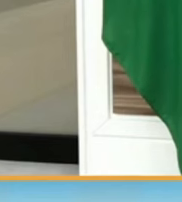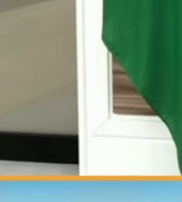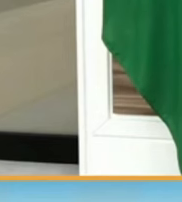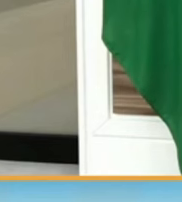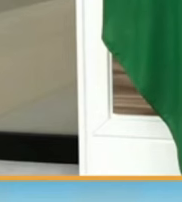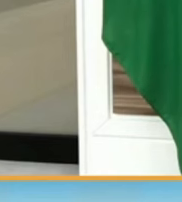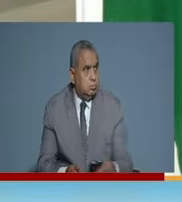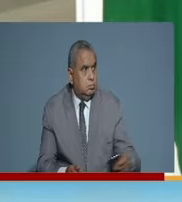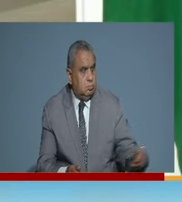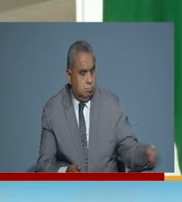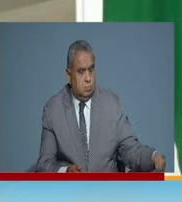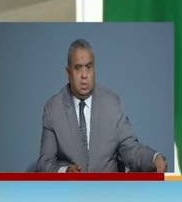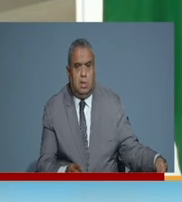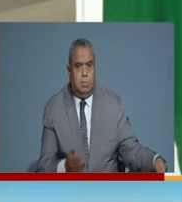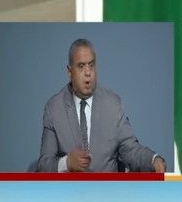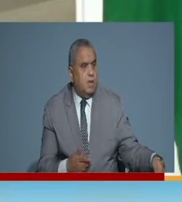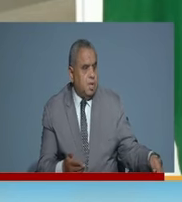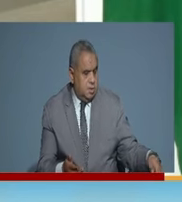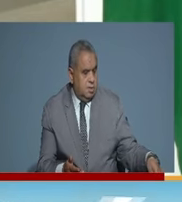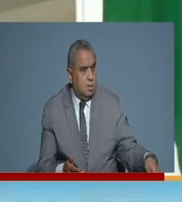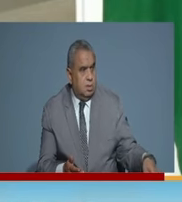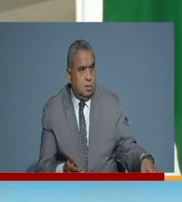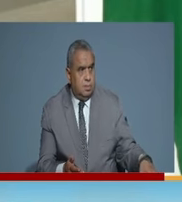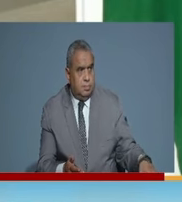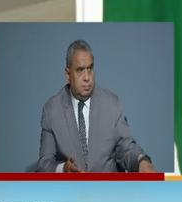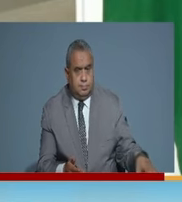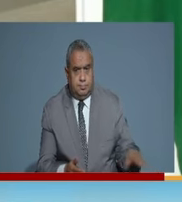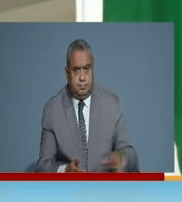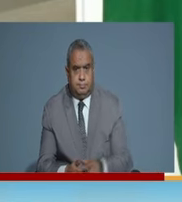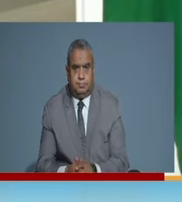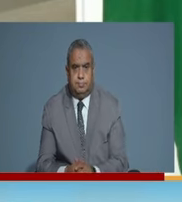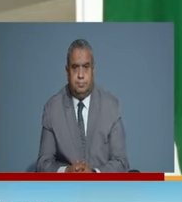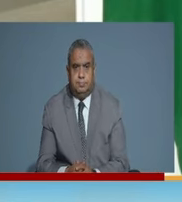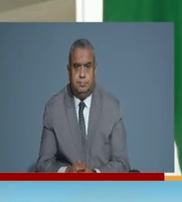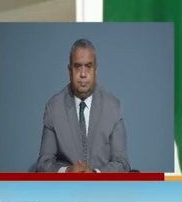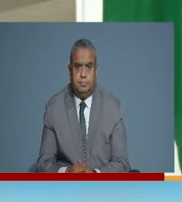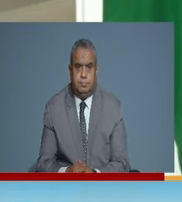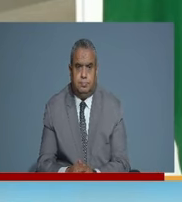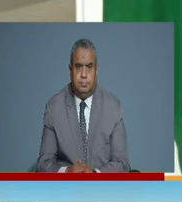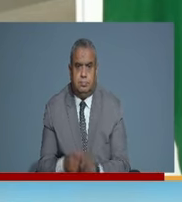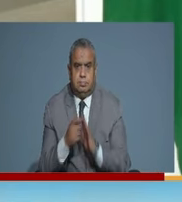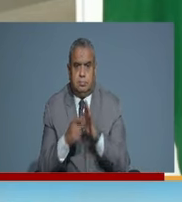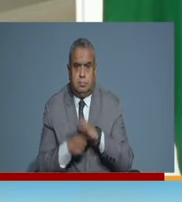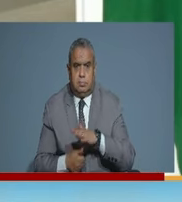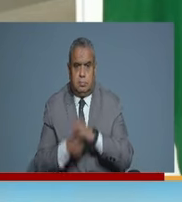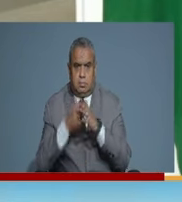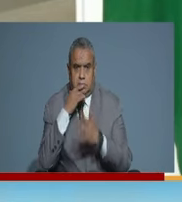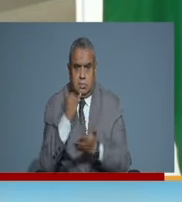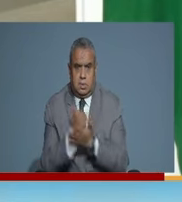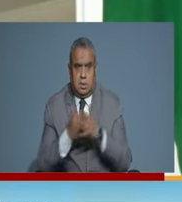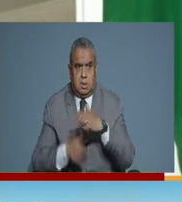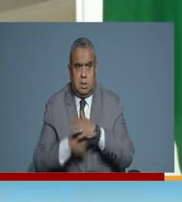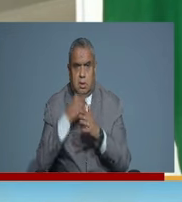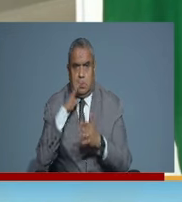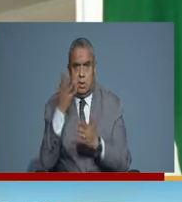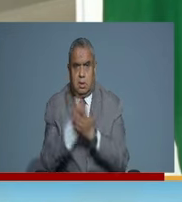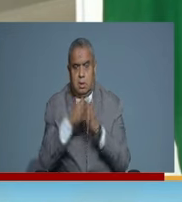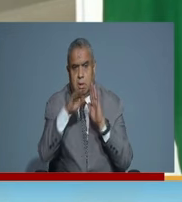توفر أيضا إمكانيات للحلول، وعن طريق الميثاق من أجل المستقبل